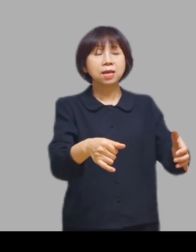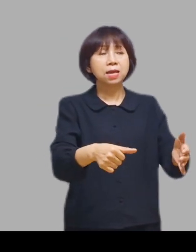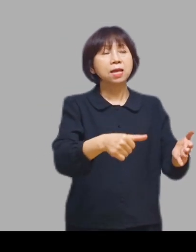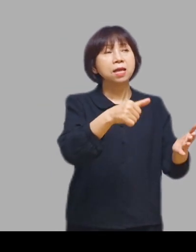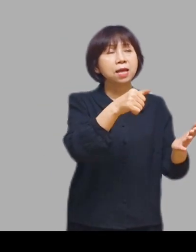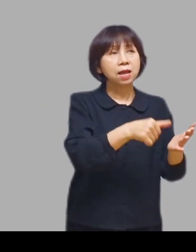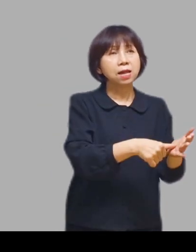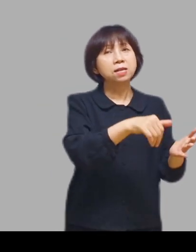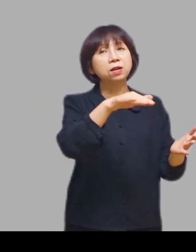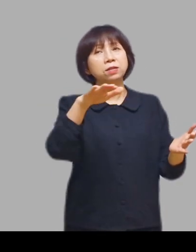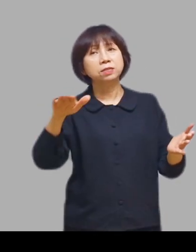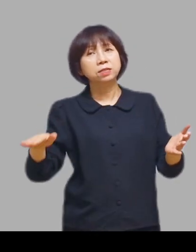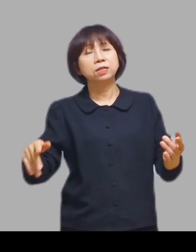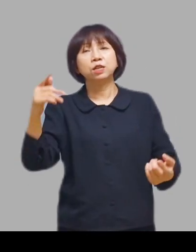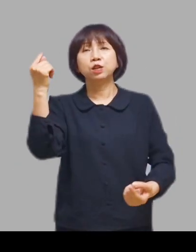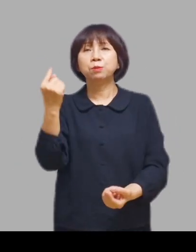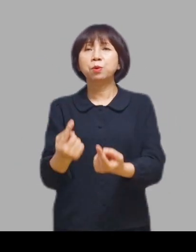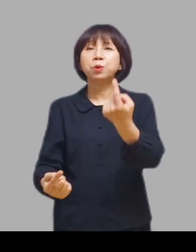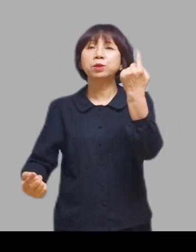세상에